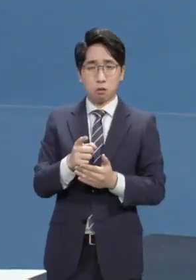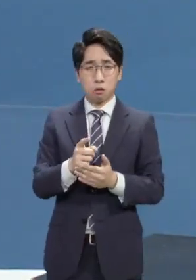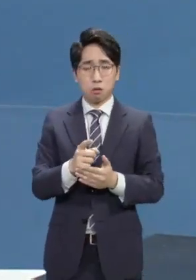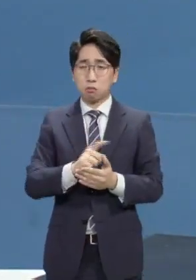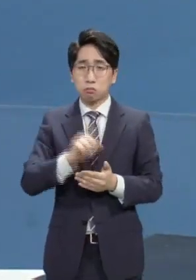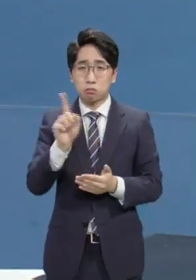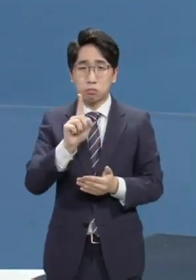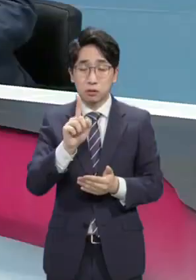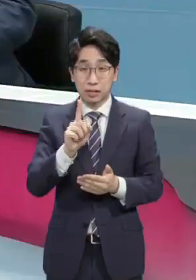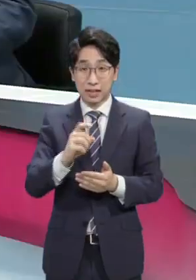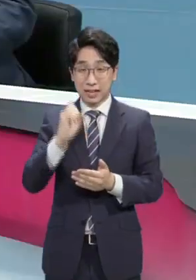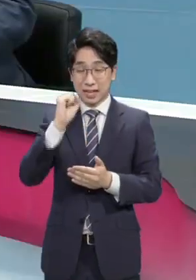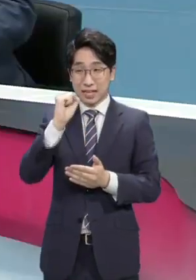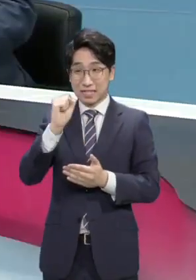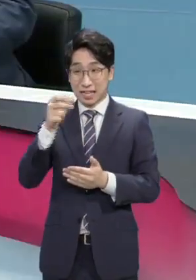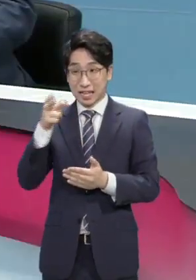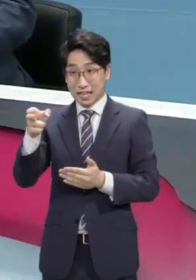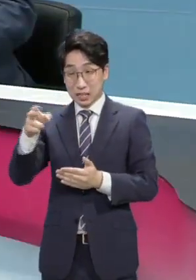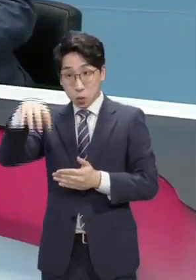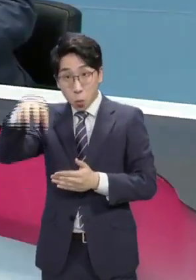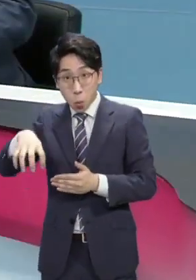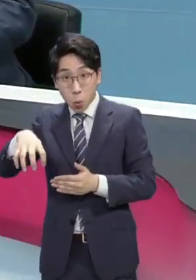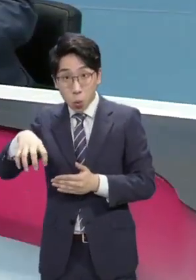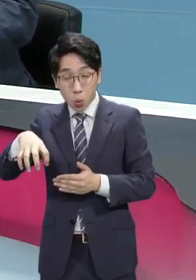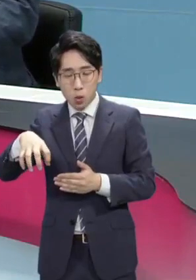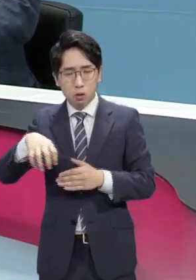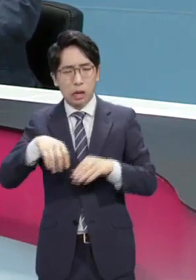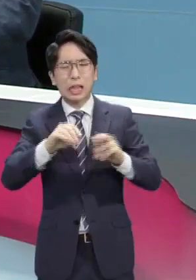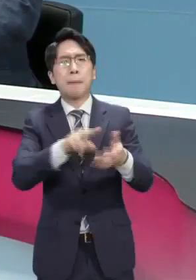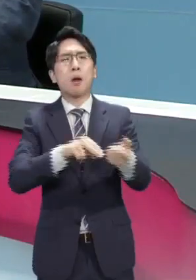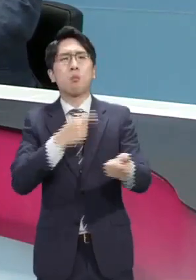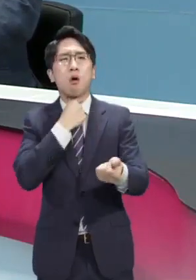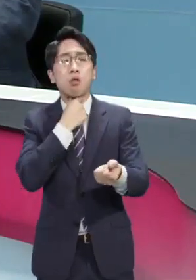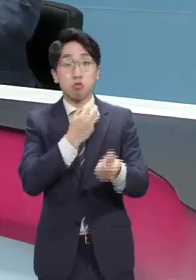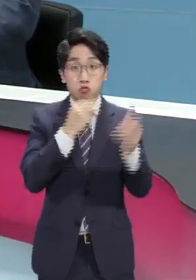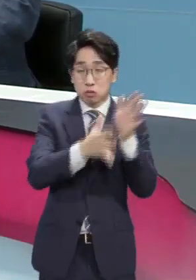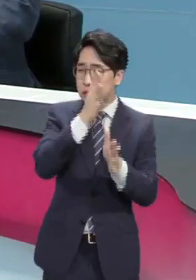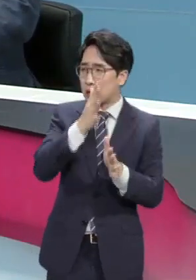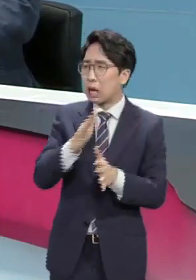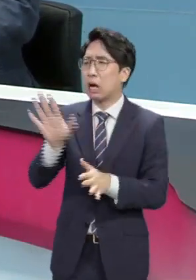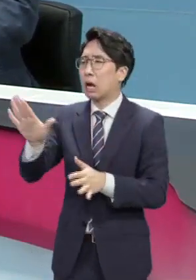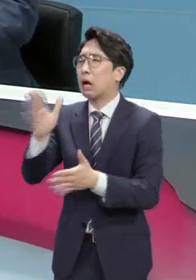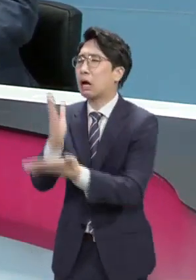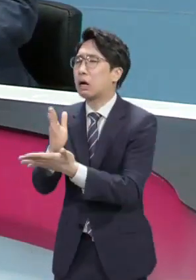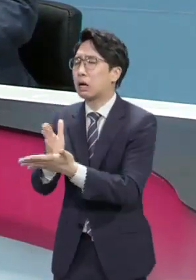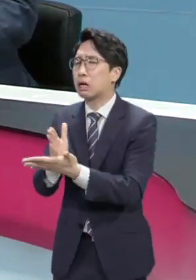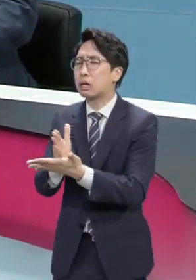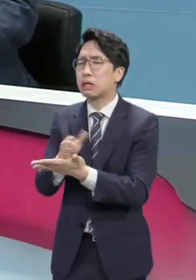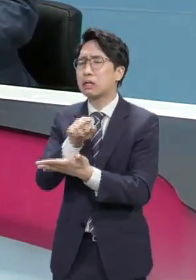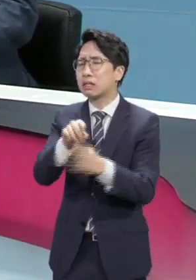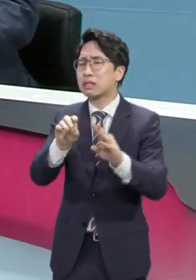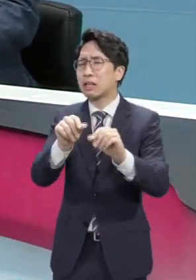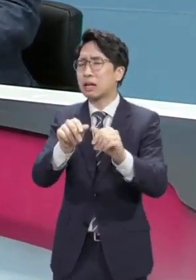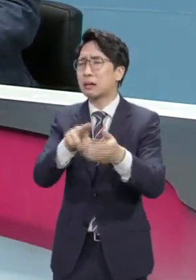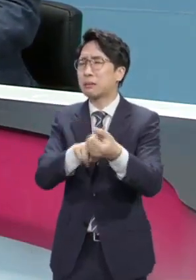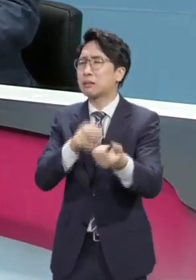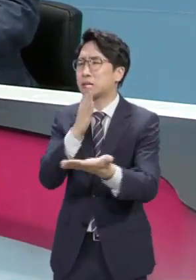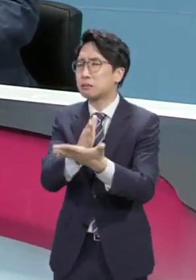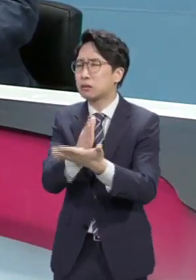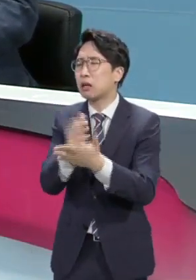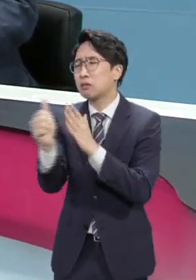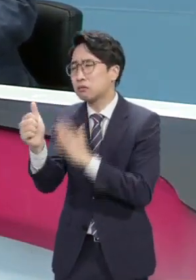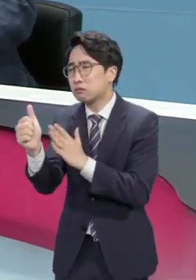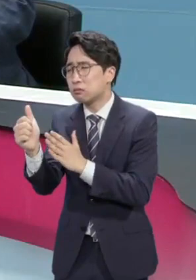그 sh 공사에서는 땅을 팔겠다 근데 손에 씨가 아니야 여기는 지금 일단 우선적 우리가 생각하는 것이 있으니까 8g